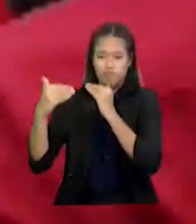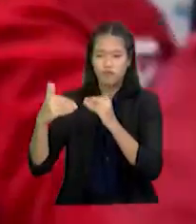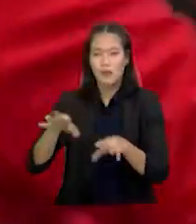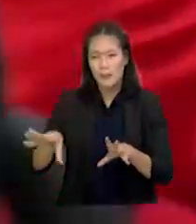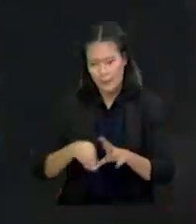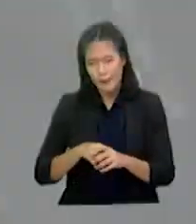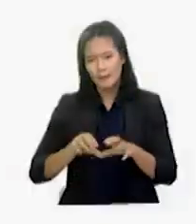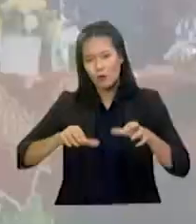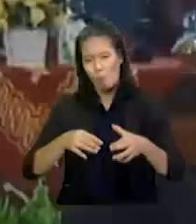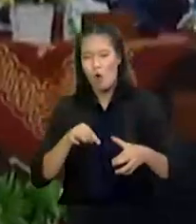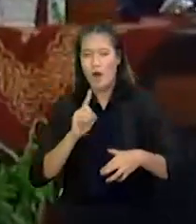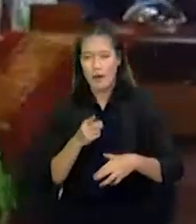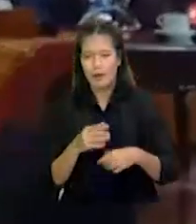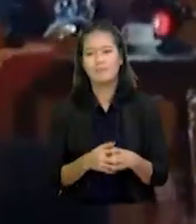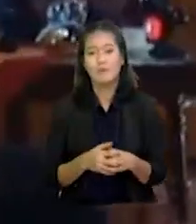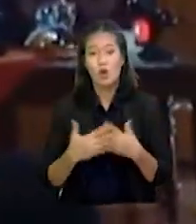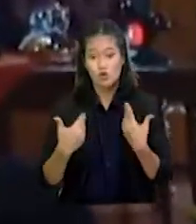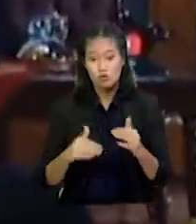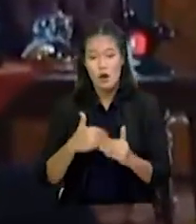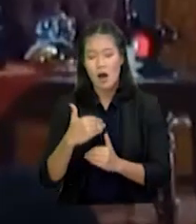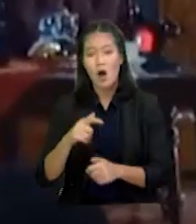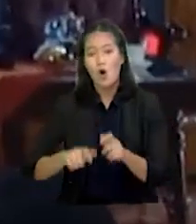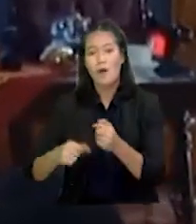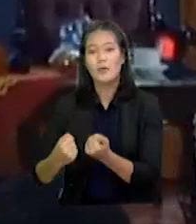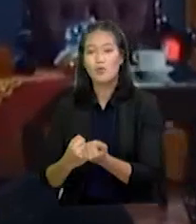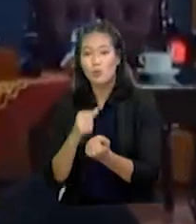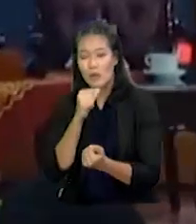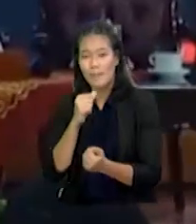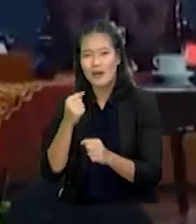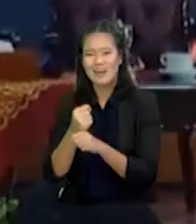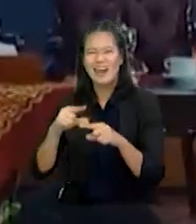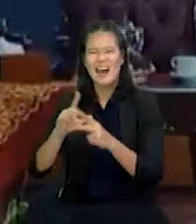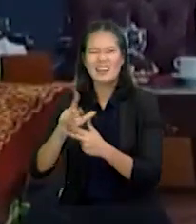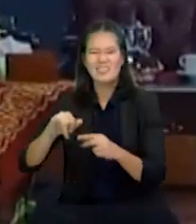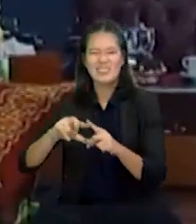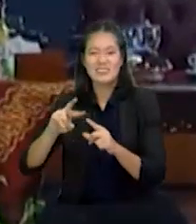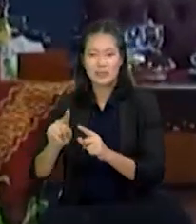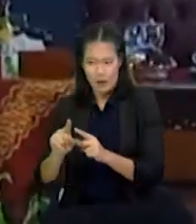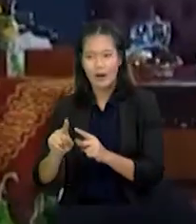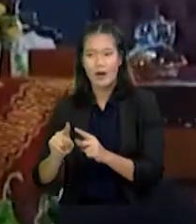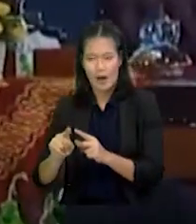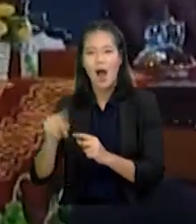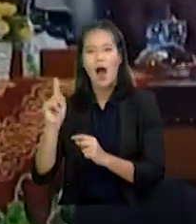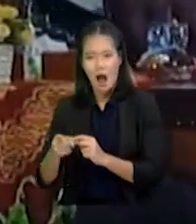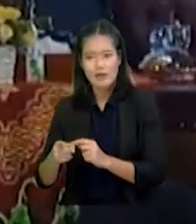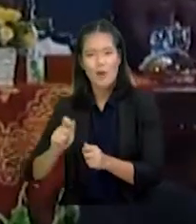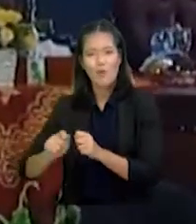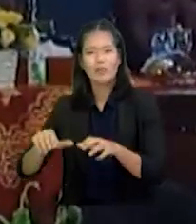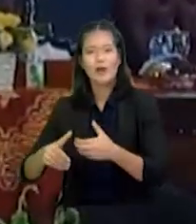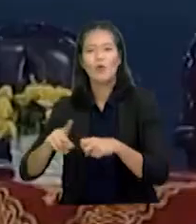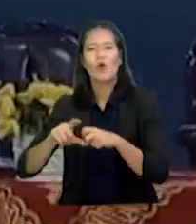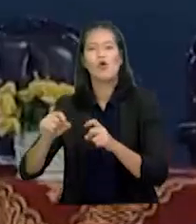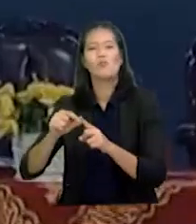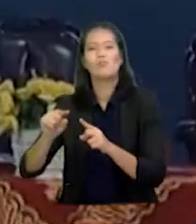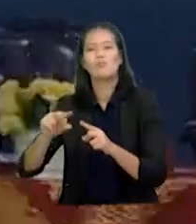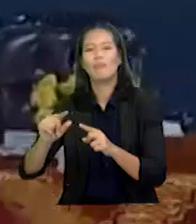Pasaribu. Tak lama setelahnya pendukung Ganjar melaunching Dewan Kopral sebagai bentuk tandingan terhadap Dewan Kolonel.